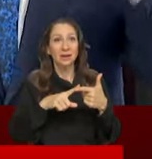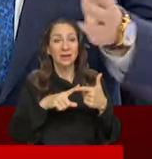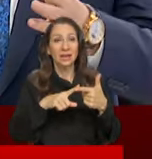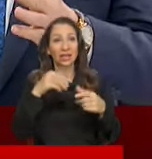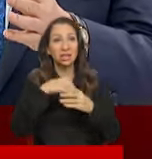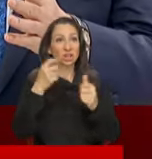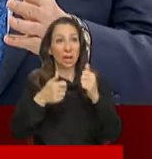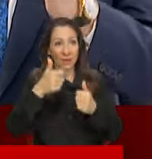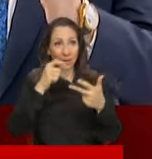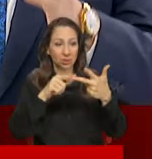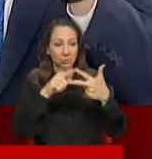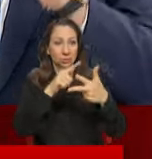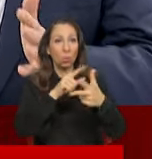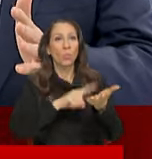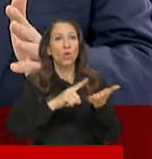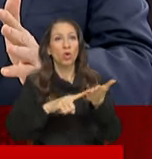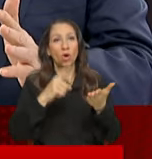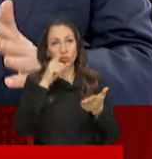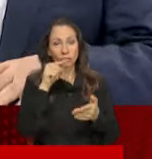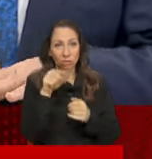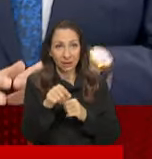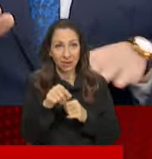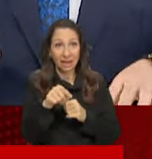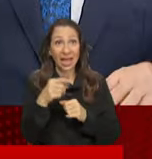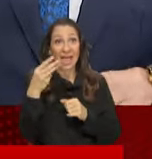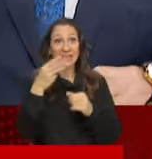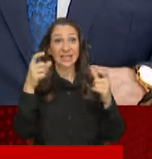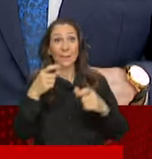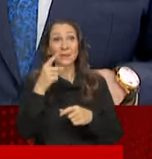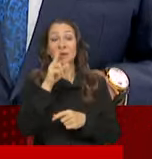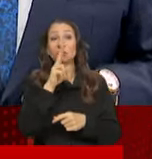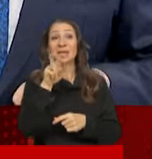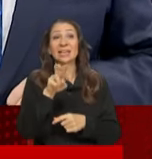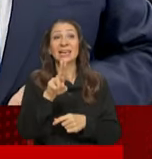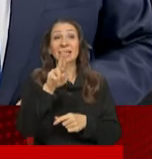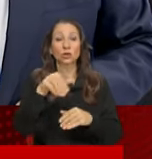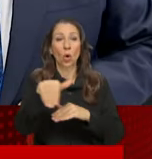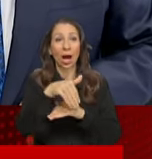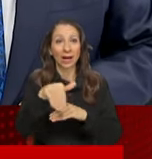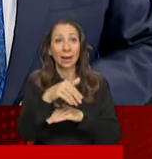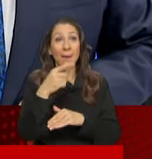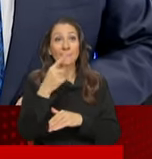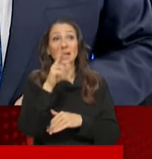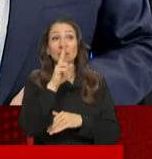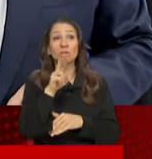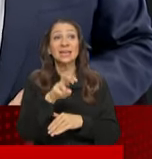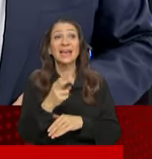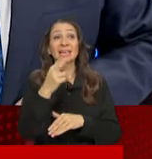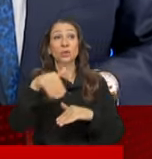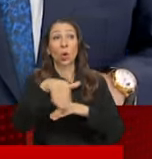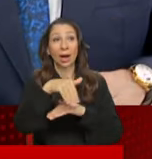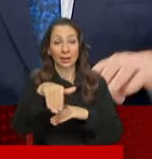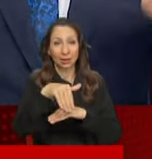İçişleri bakanlığıyla yapmış olduğumuz protokol çerçevesinde esenlerin 1287 sokağına 1287